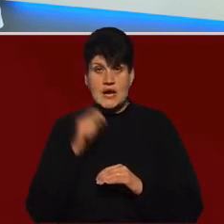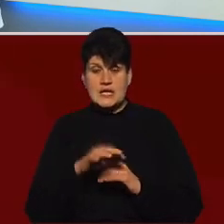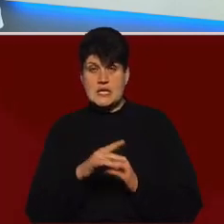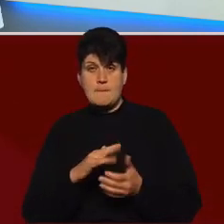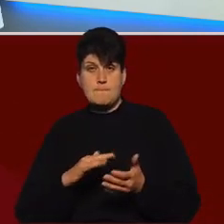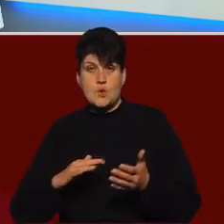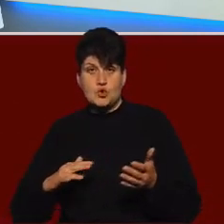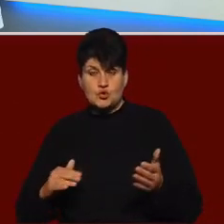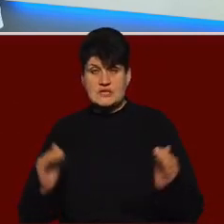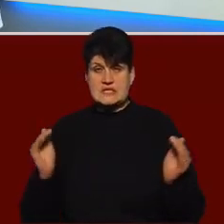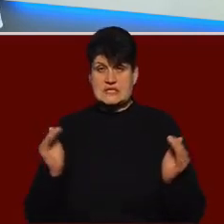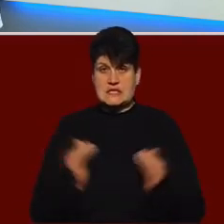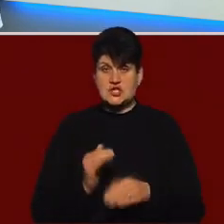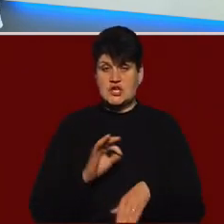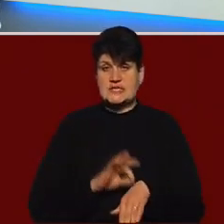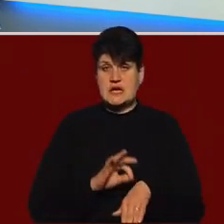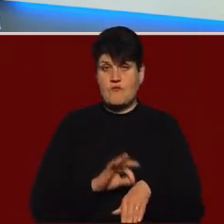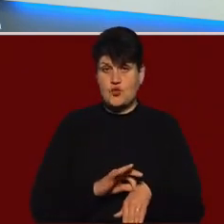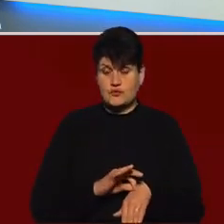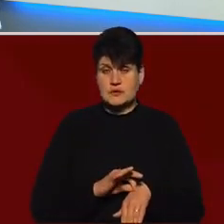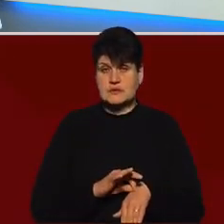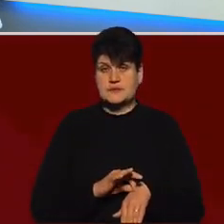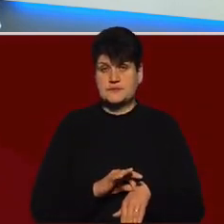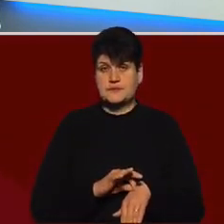зниження захворюваності і